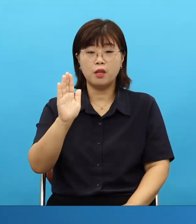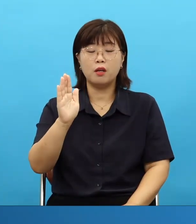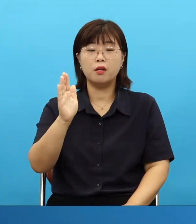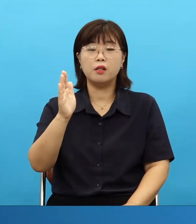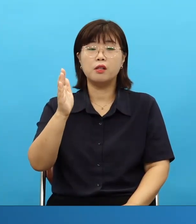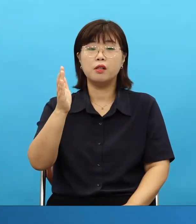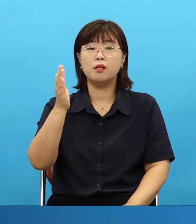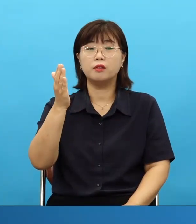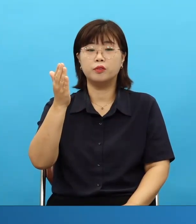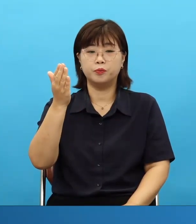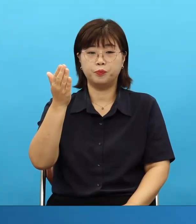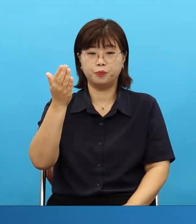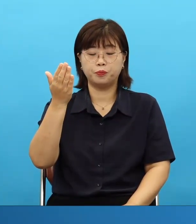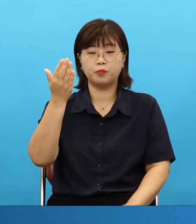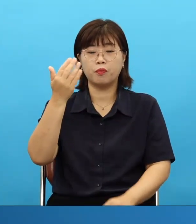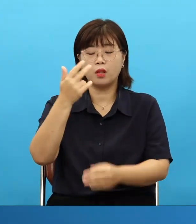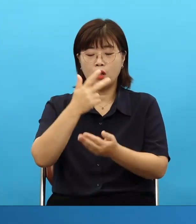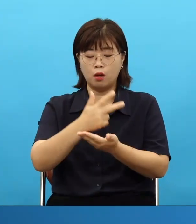되었네.